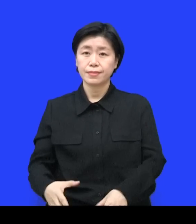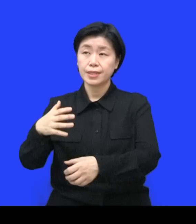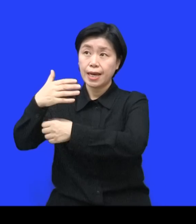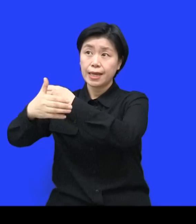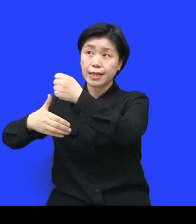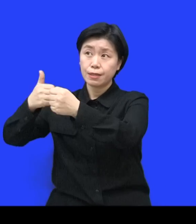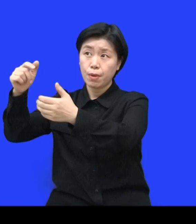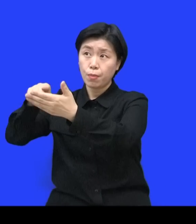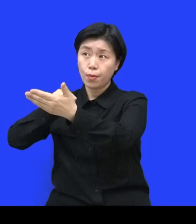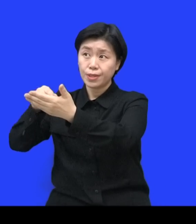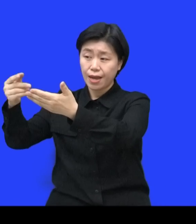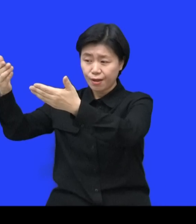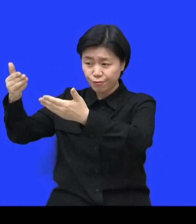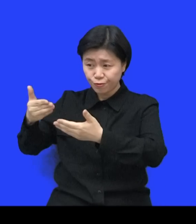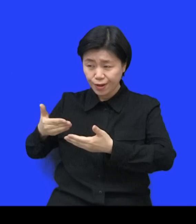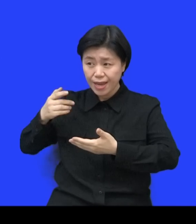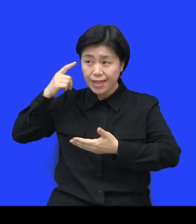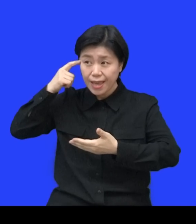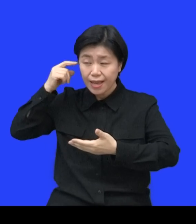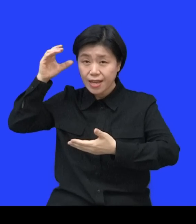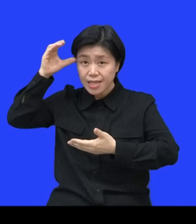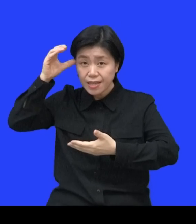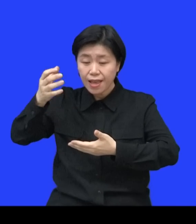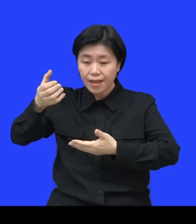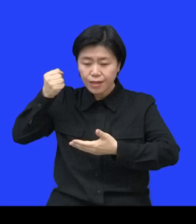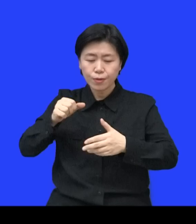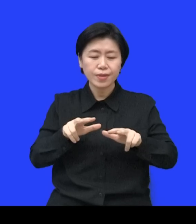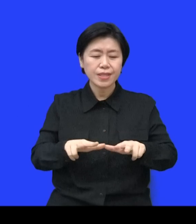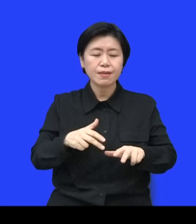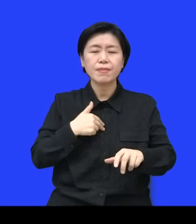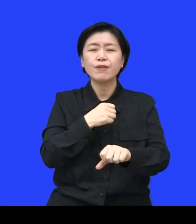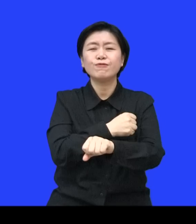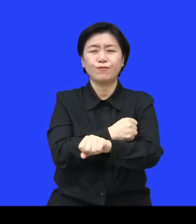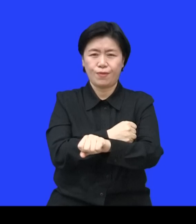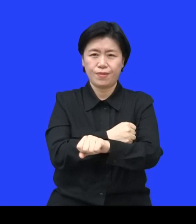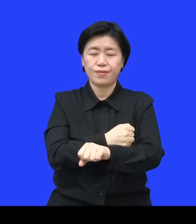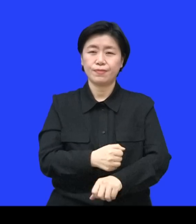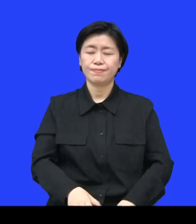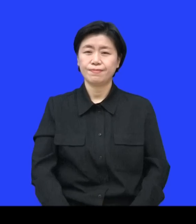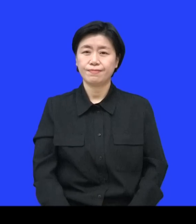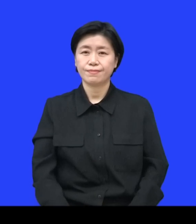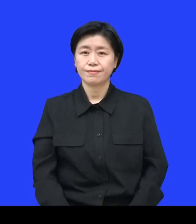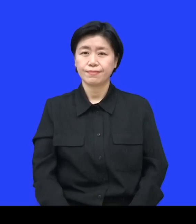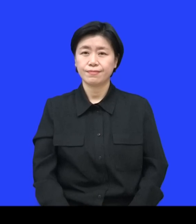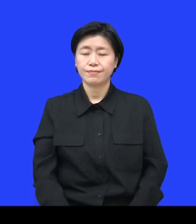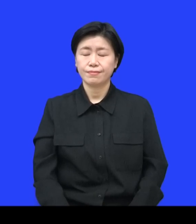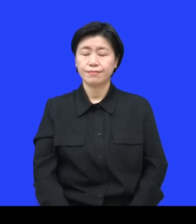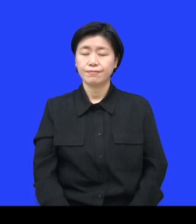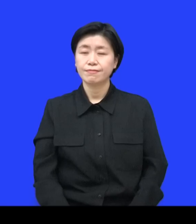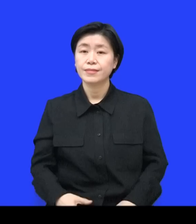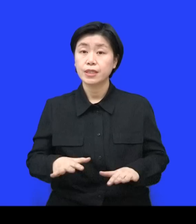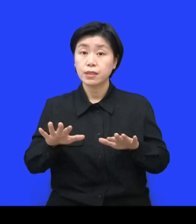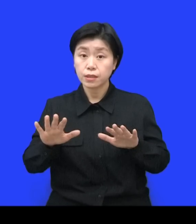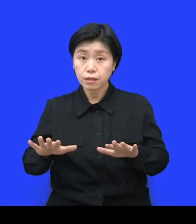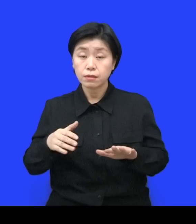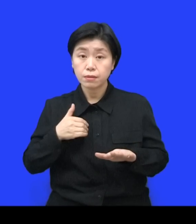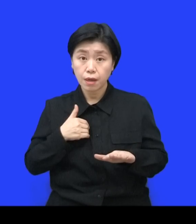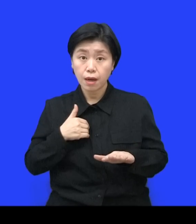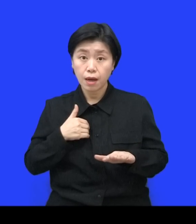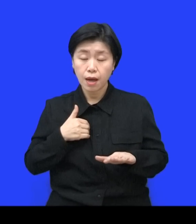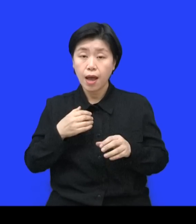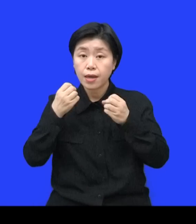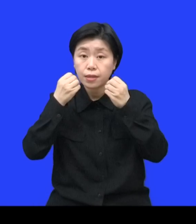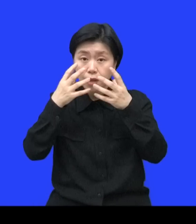하나님의 보상을 기대하는 씨앗이다. 그러니까 지금 저에게도 또 하게 하시는 결단이 있잖아요. 네네네.